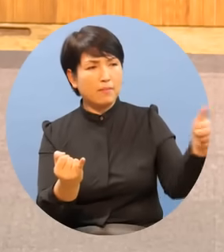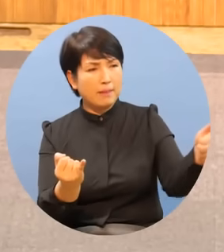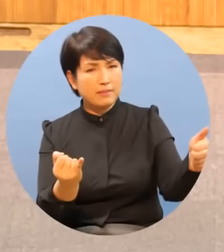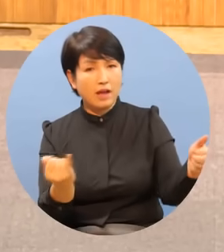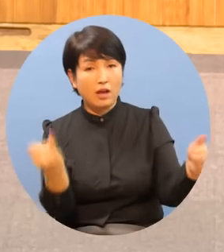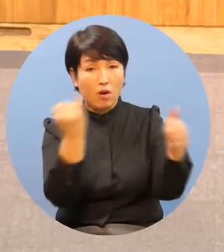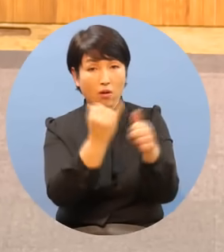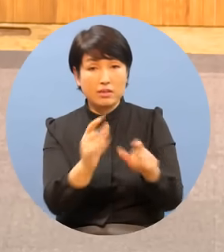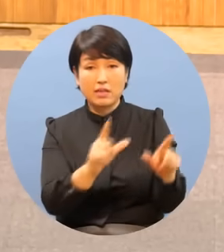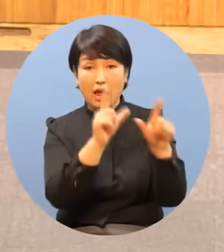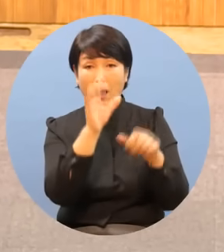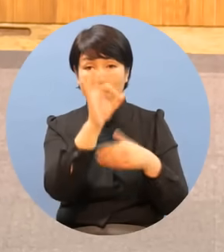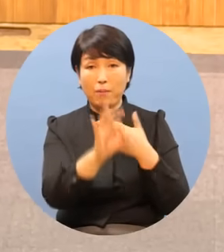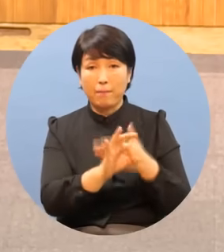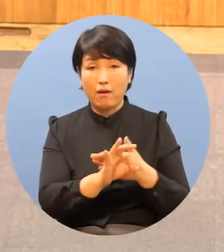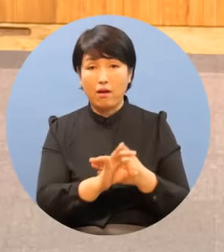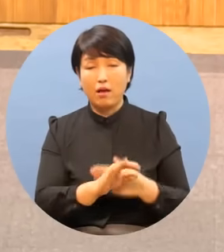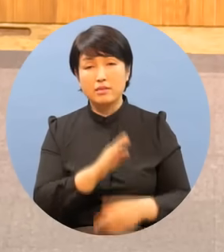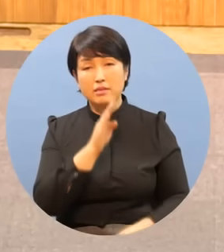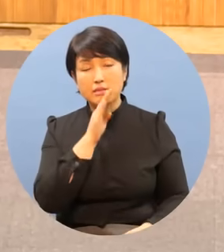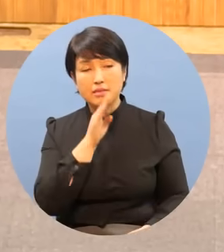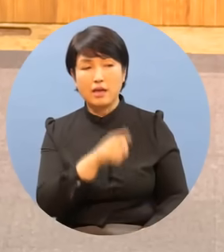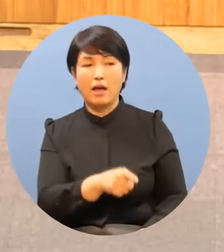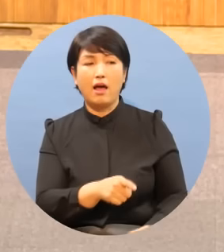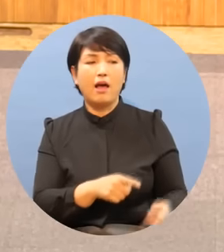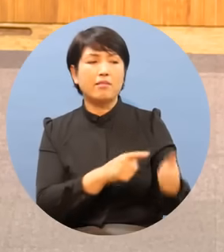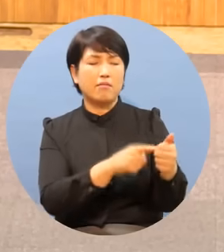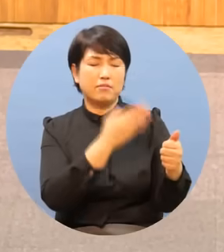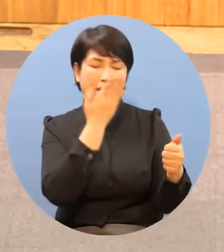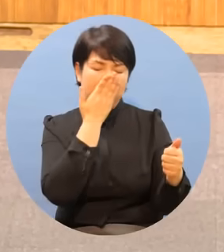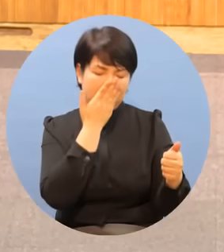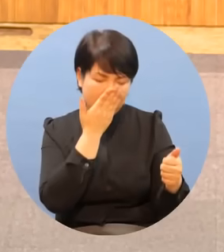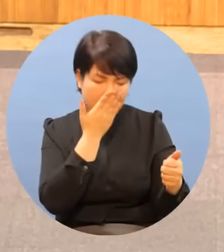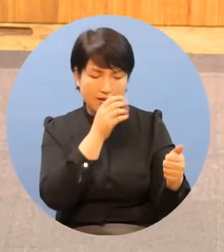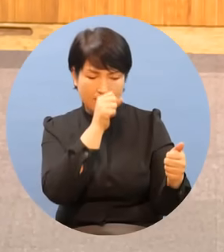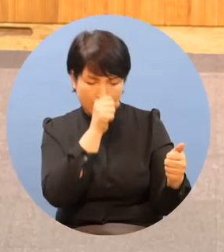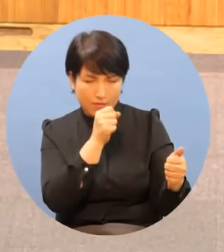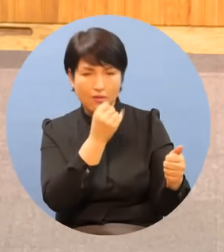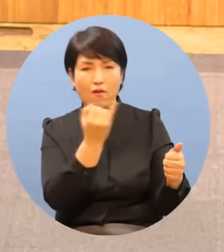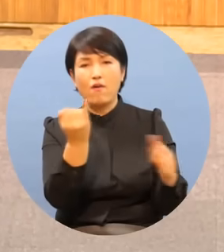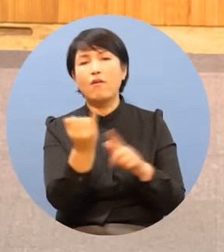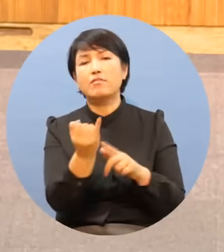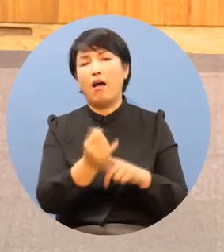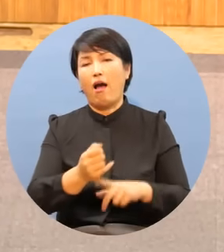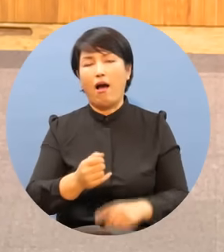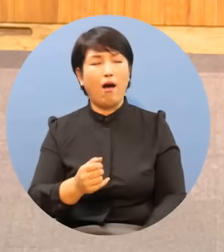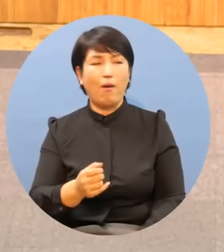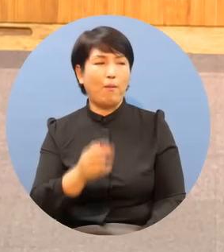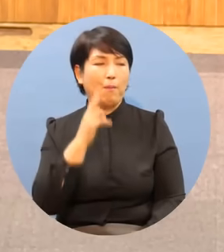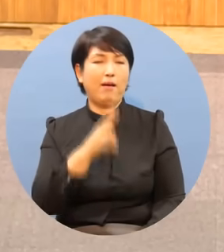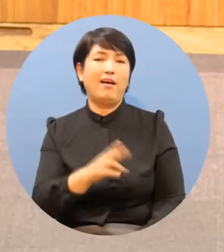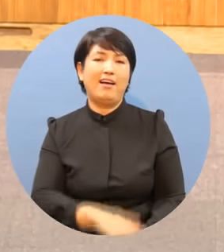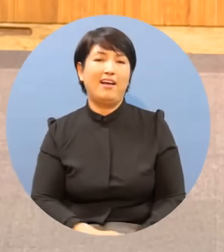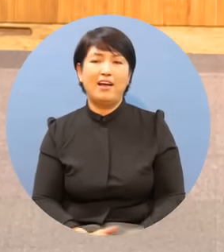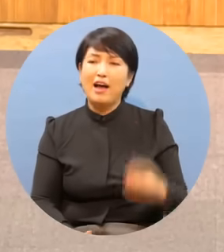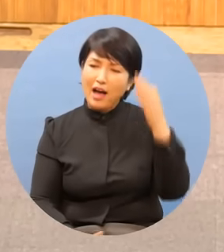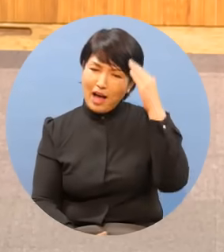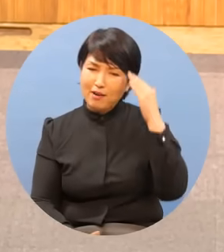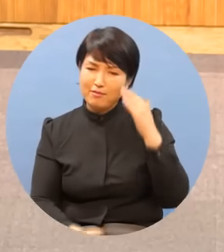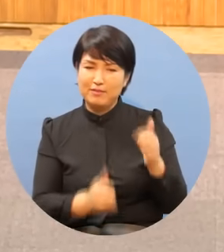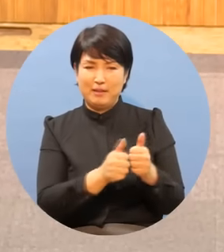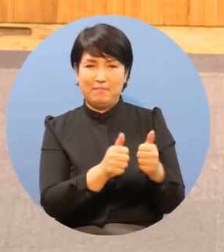남자하고 사는데 가보면 하나같이 남자는 착하고 여자들은 세요. 그러니까 한국